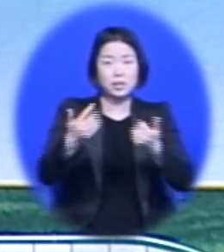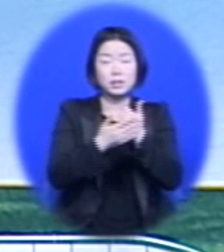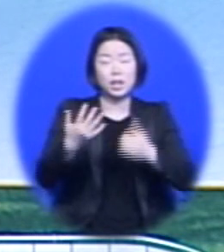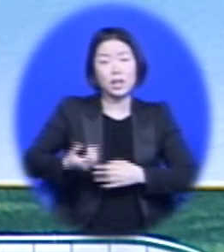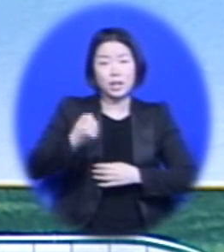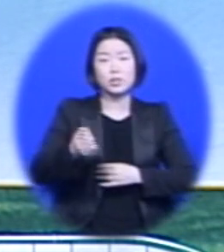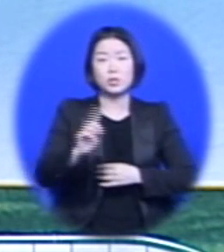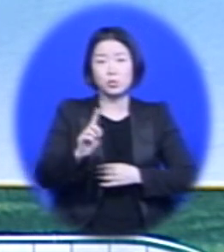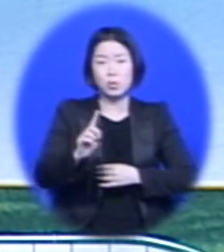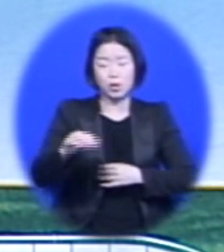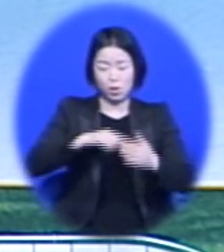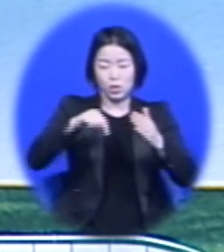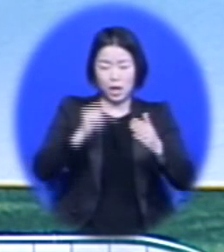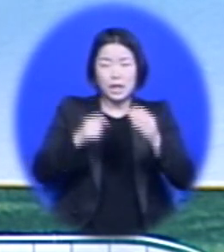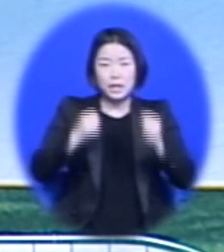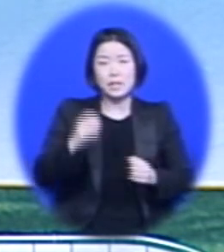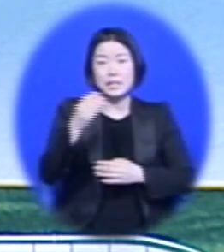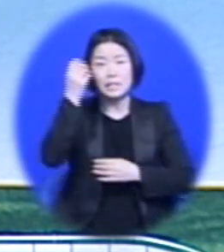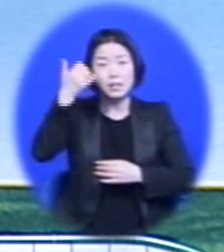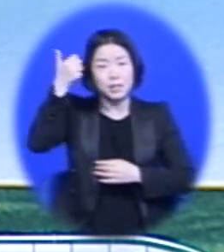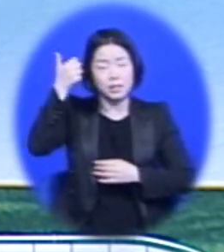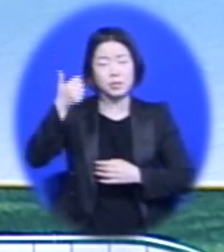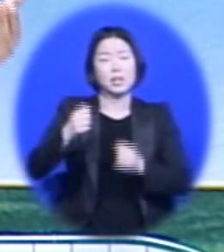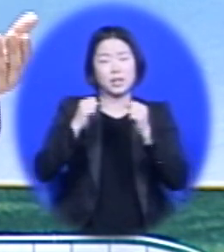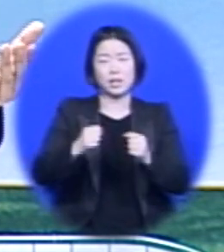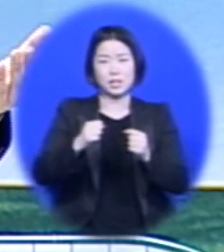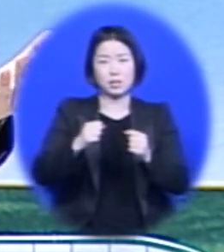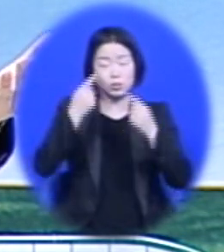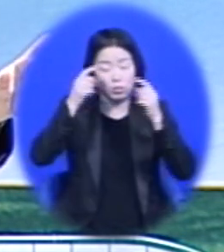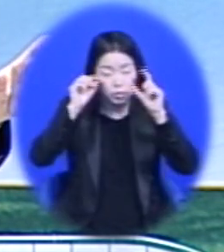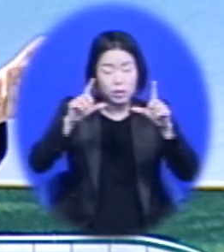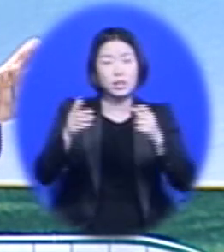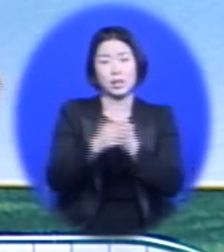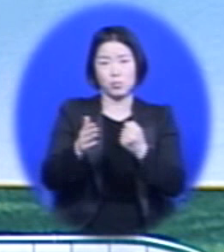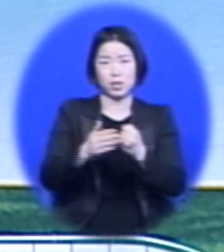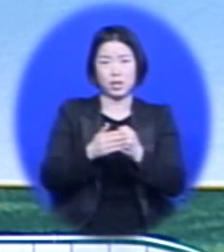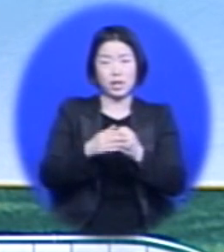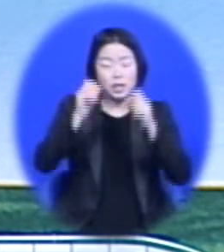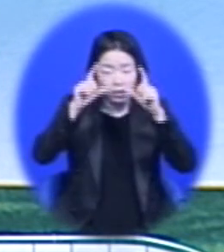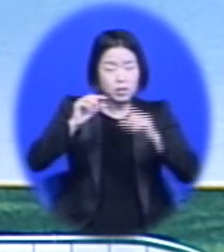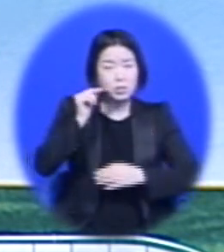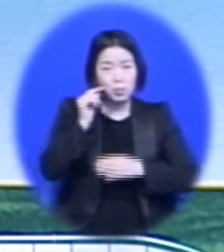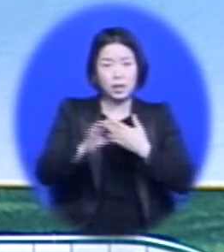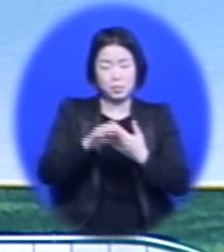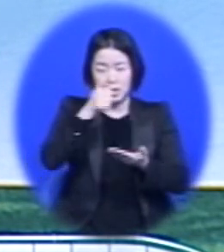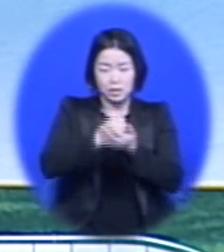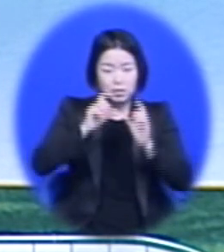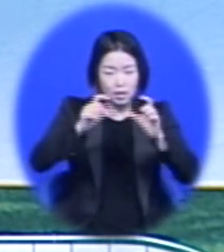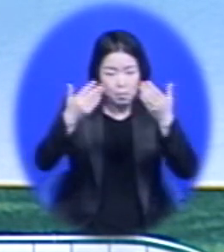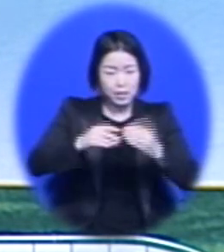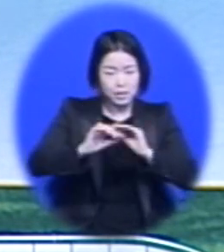때문입니다. 성령님이 우리 안에 계신 것에 눈뜨지 못한 사람은 정죄받지 않는다는 이